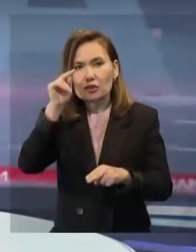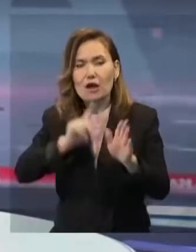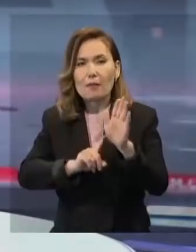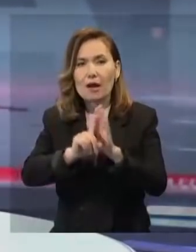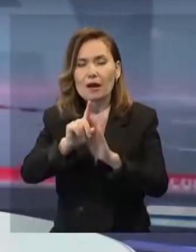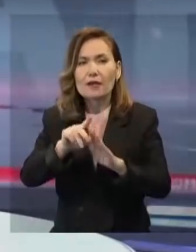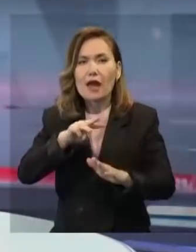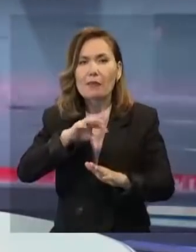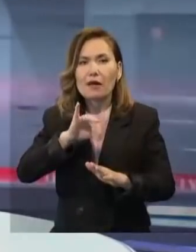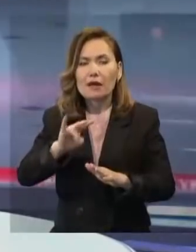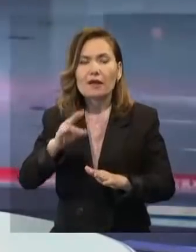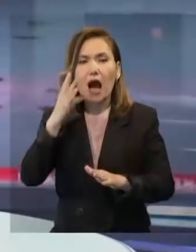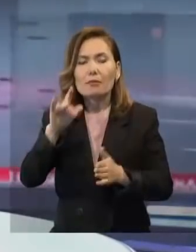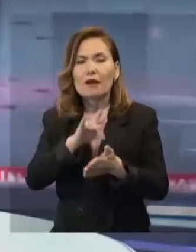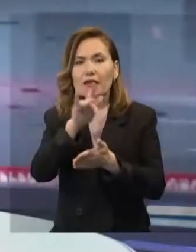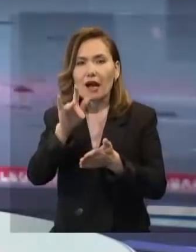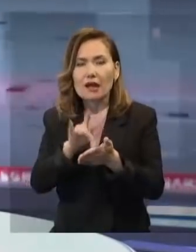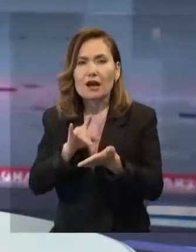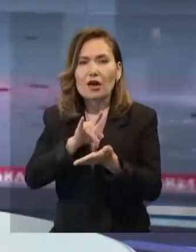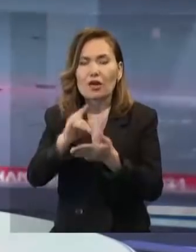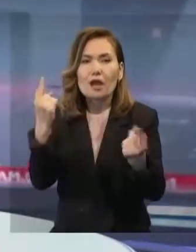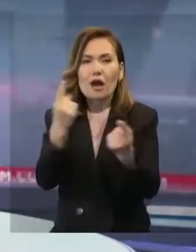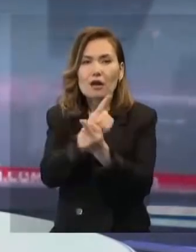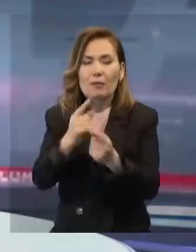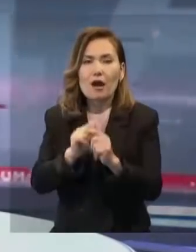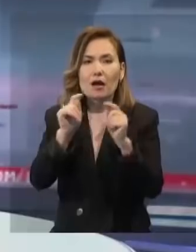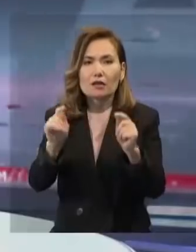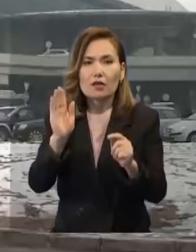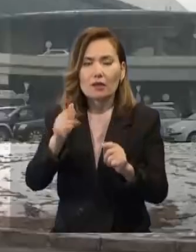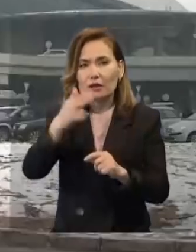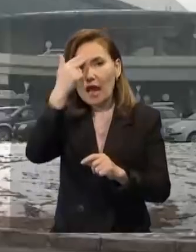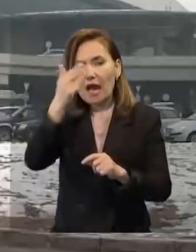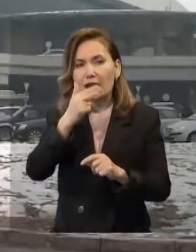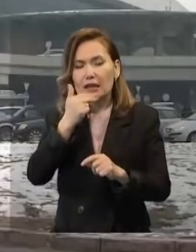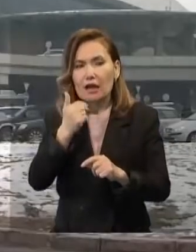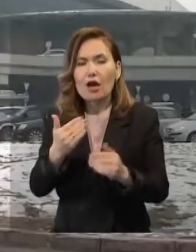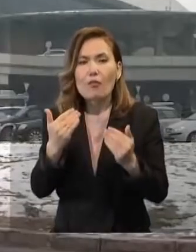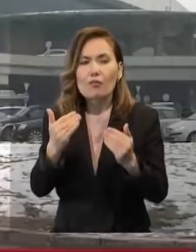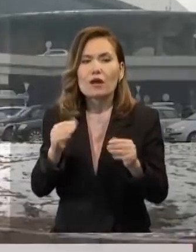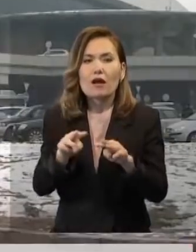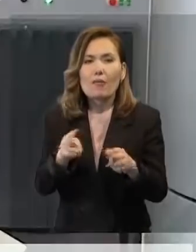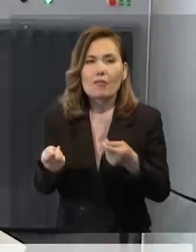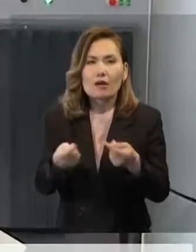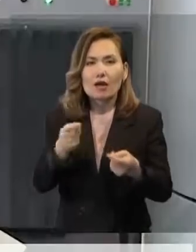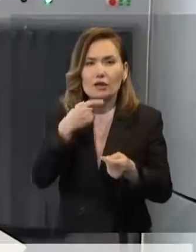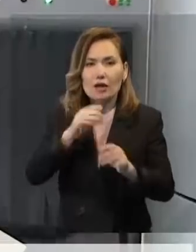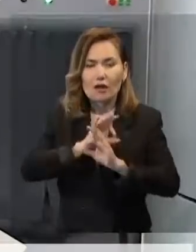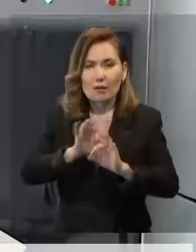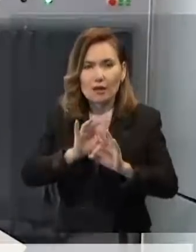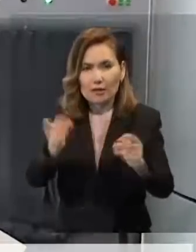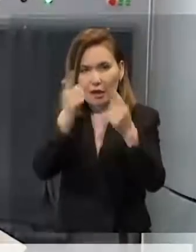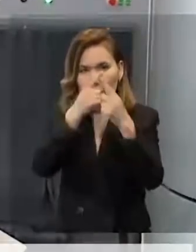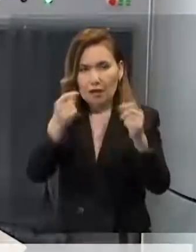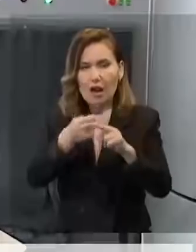Миланға Алматыдан тікелей рейстер ашылады деп отыр. Бұл туралы бүгін Италияның төтенше және өкілетті елшісі Марко